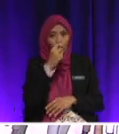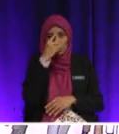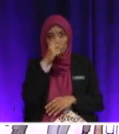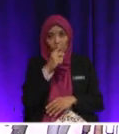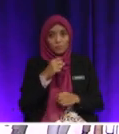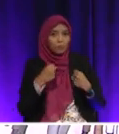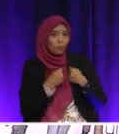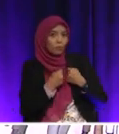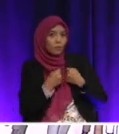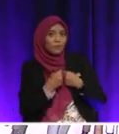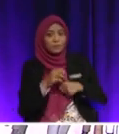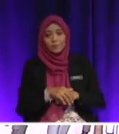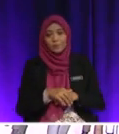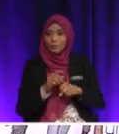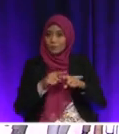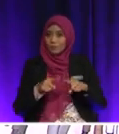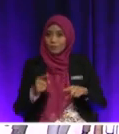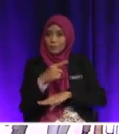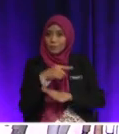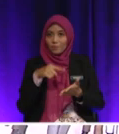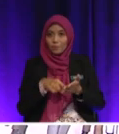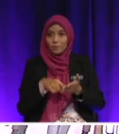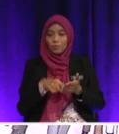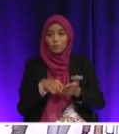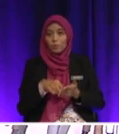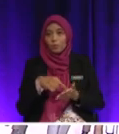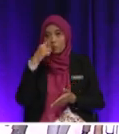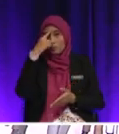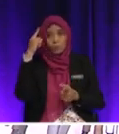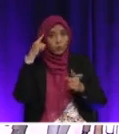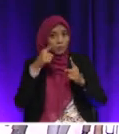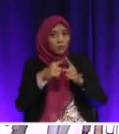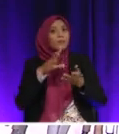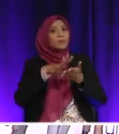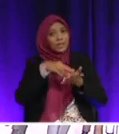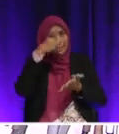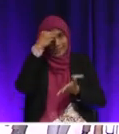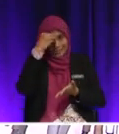Maka pidato pada hari ini adalah untuk tujuan pembelajaran matematika